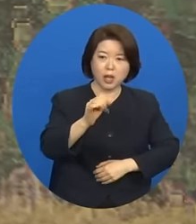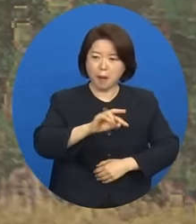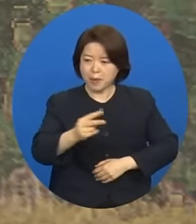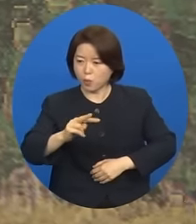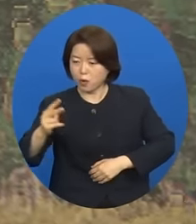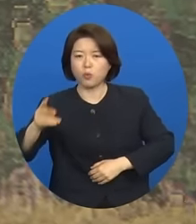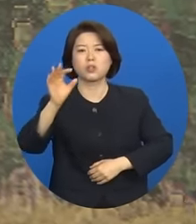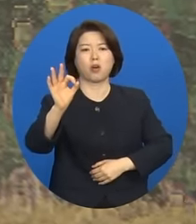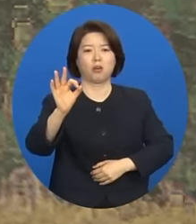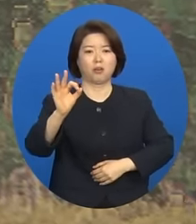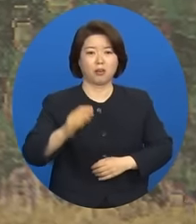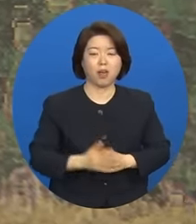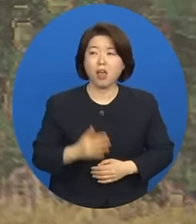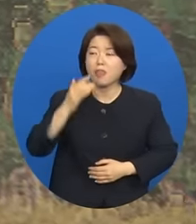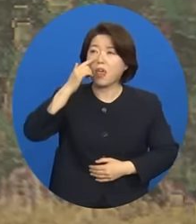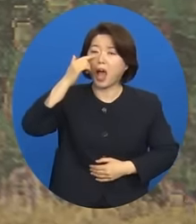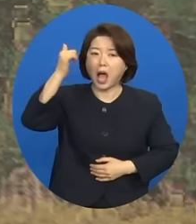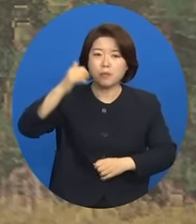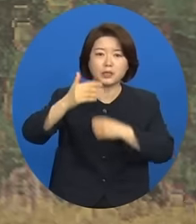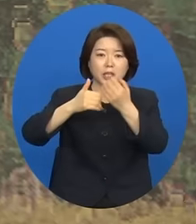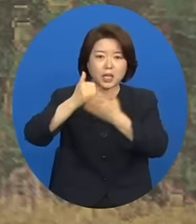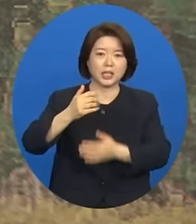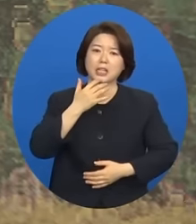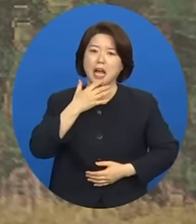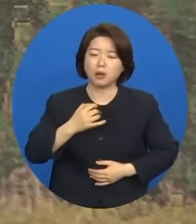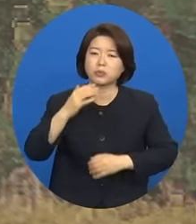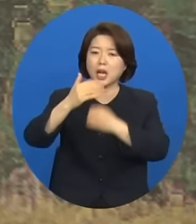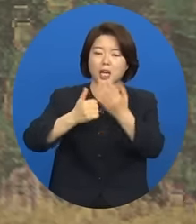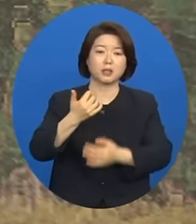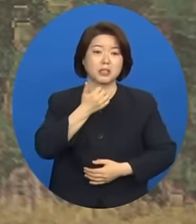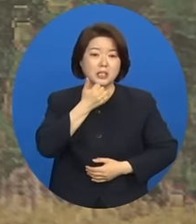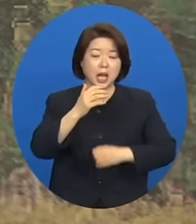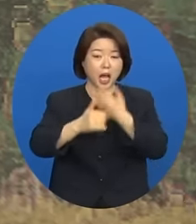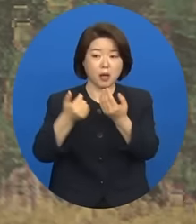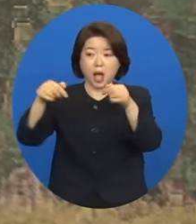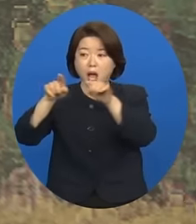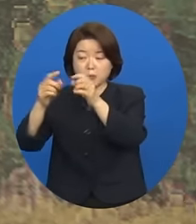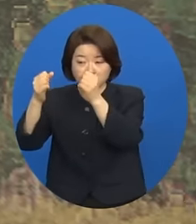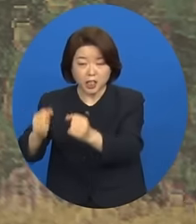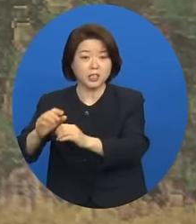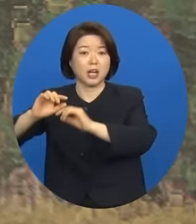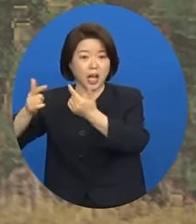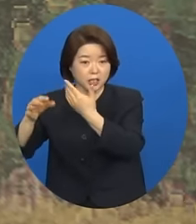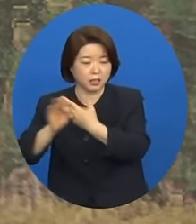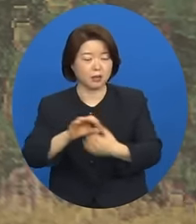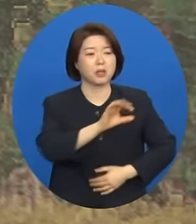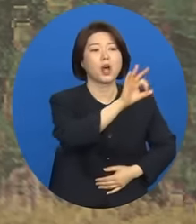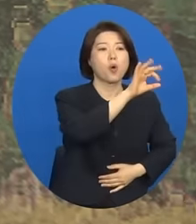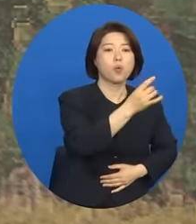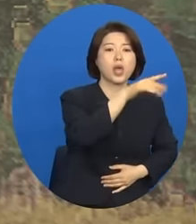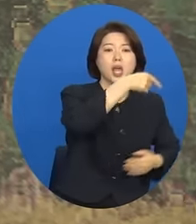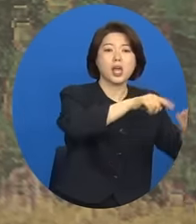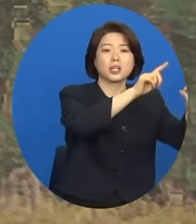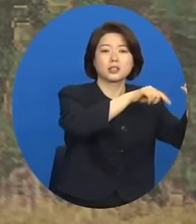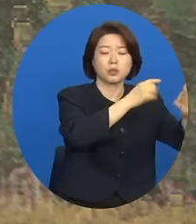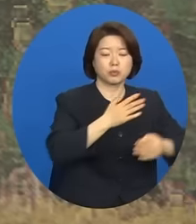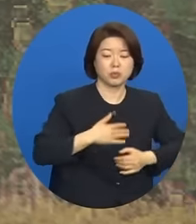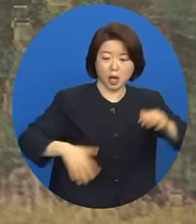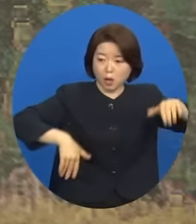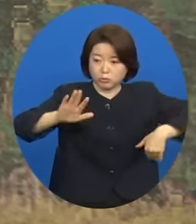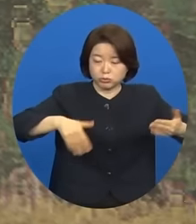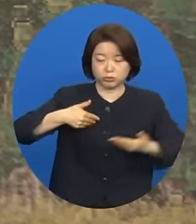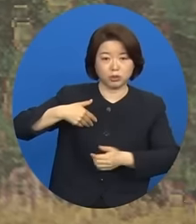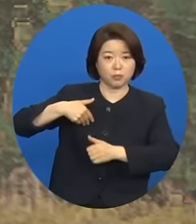하나님 아브라함의 하나님 이삭의 경외하는 이가 나와 함께 계시지 아니하였더라면 외삼촌께서 이제 나를 빈손으로